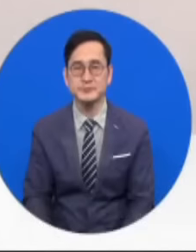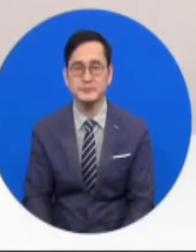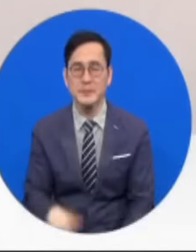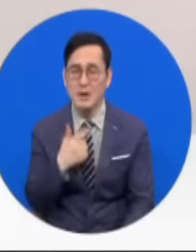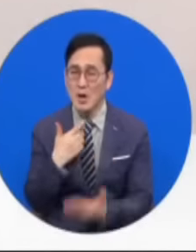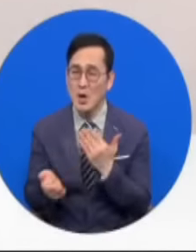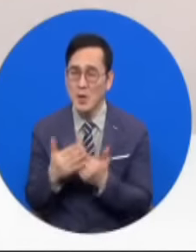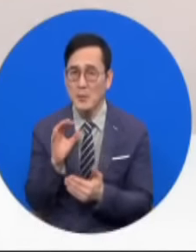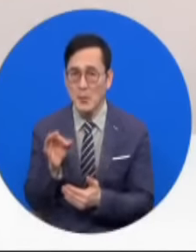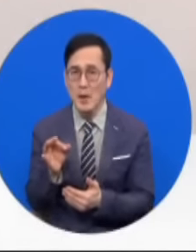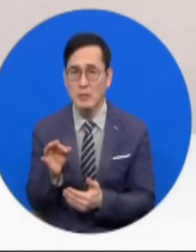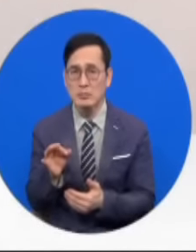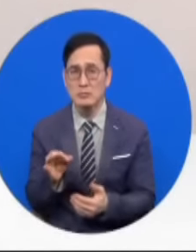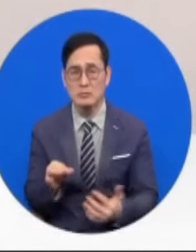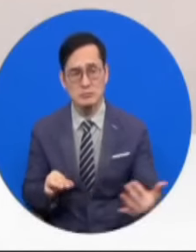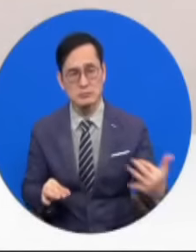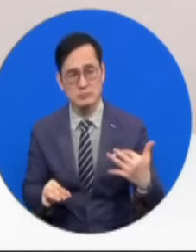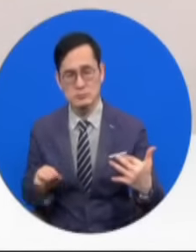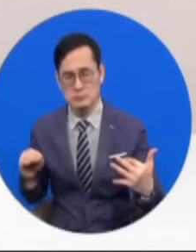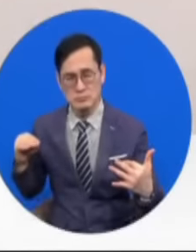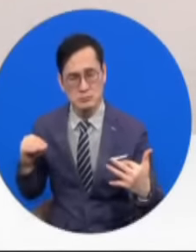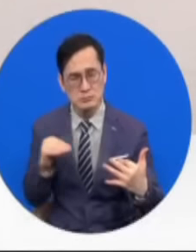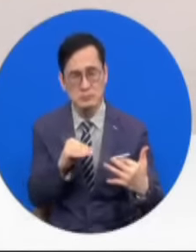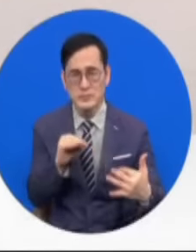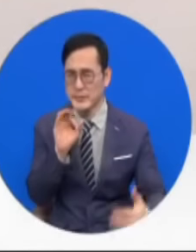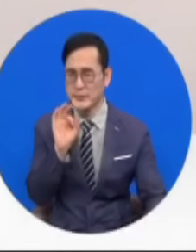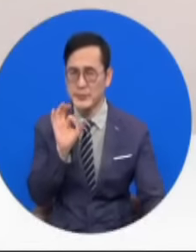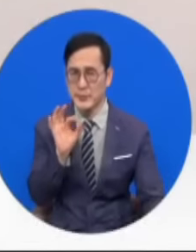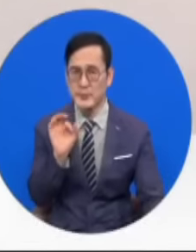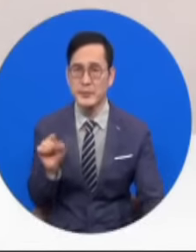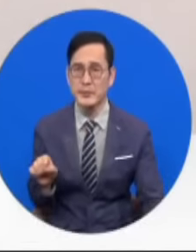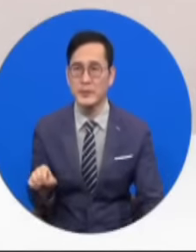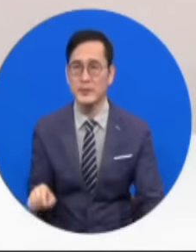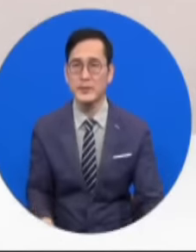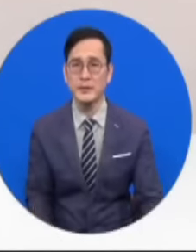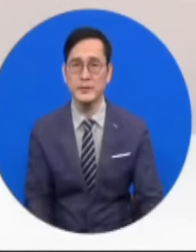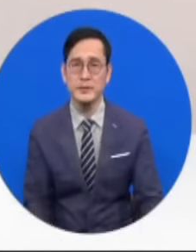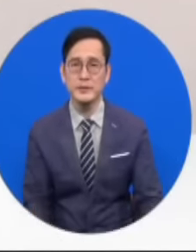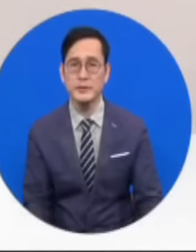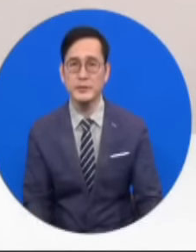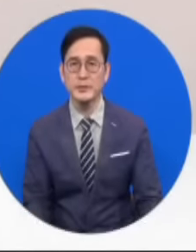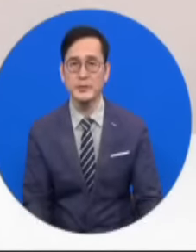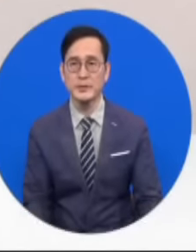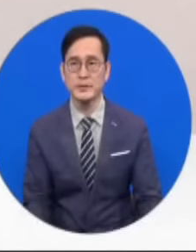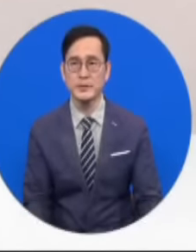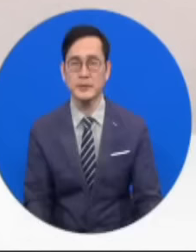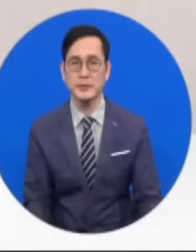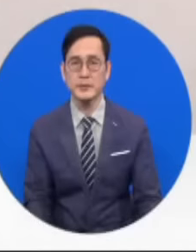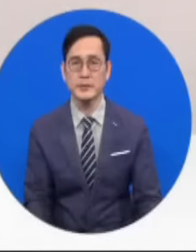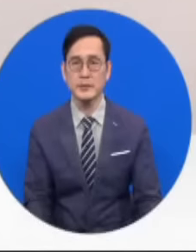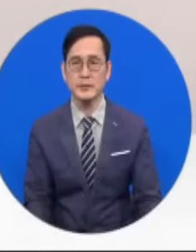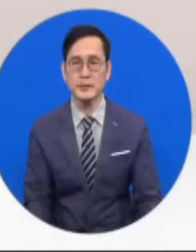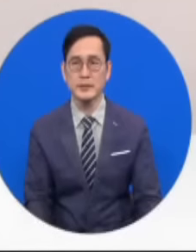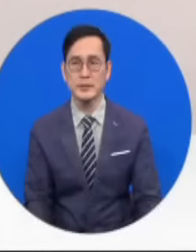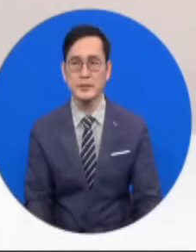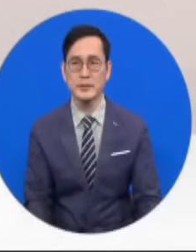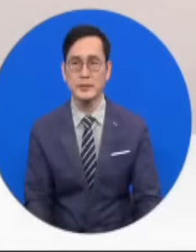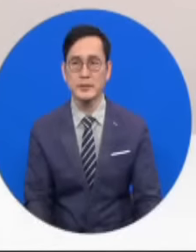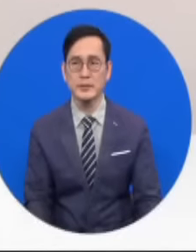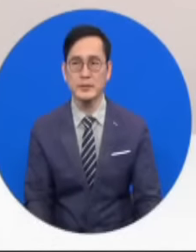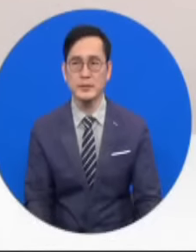보면 이건 역주행할 수 있는 사이 아니다 그렇게 얘기를 했는데 여러가지 많은 것들이 나오고 있어요 그런데